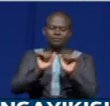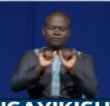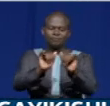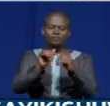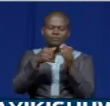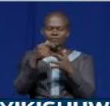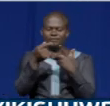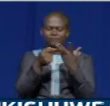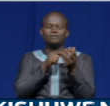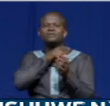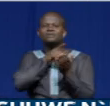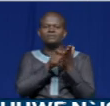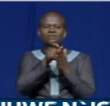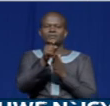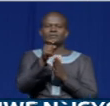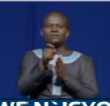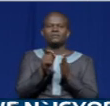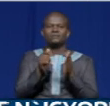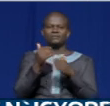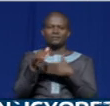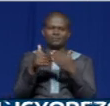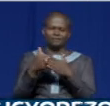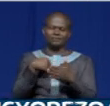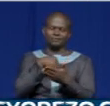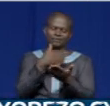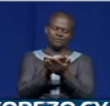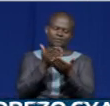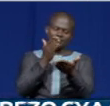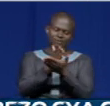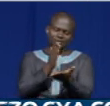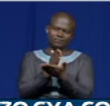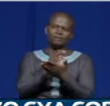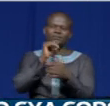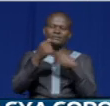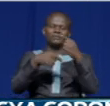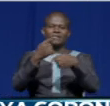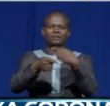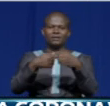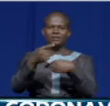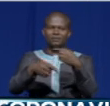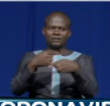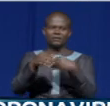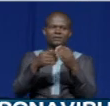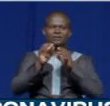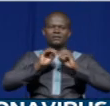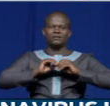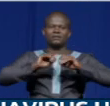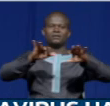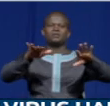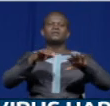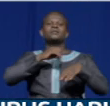kubasiga utwo dukoko twa coronavirus ubwo rero tukaba dusaba ko rwose batakomeza gukwirakwiza